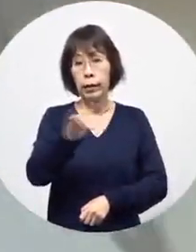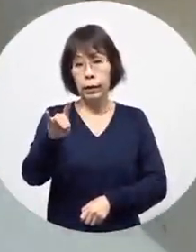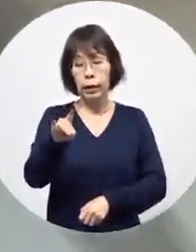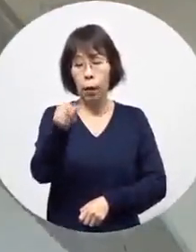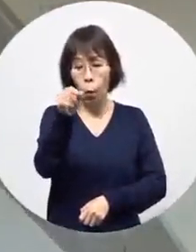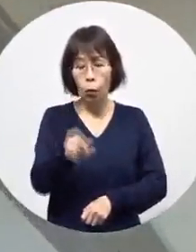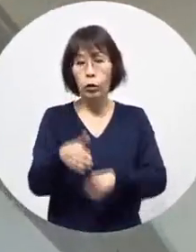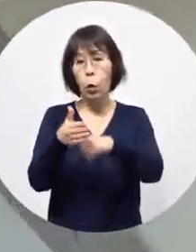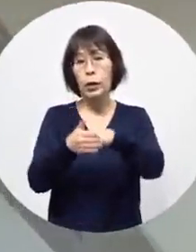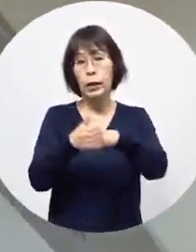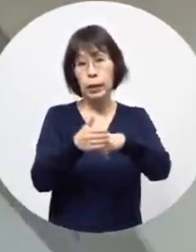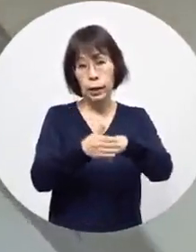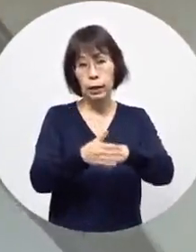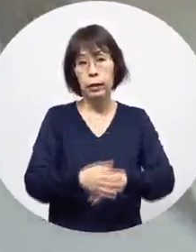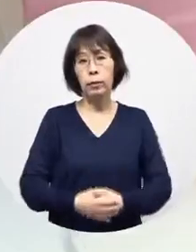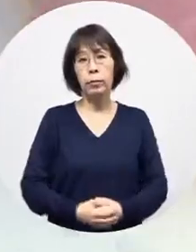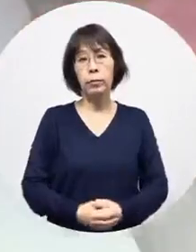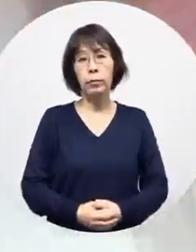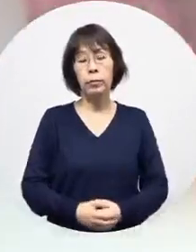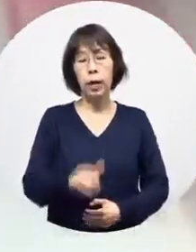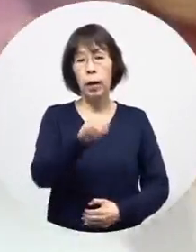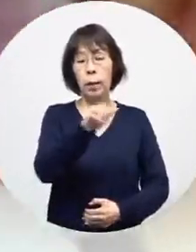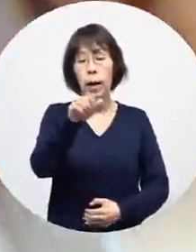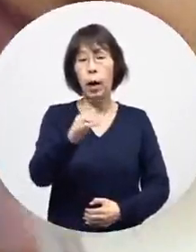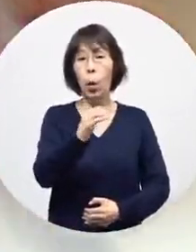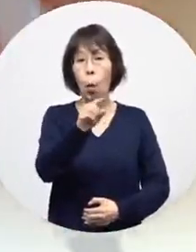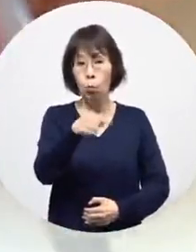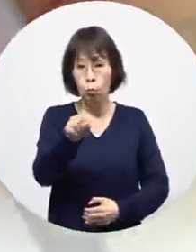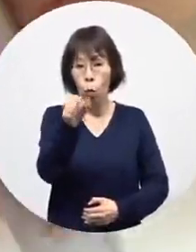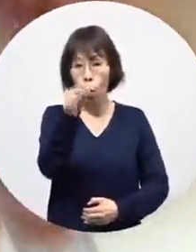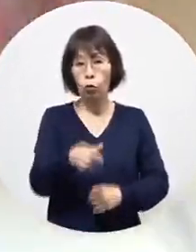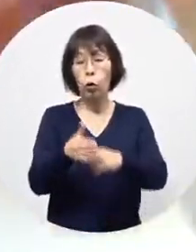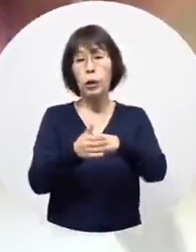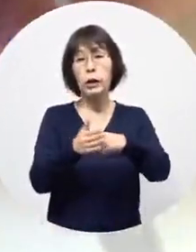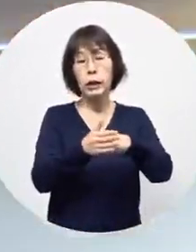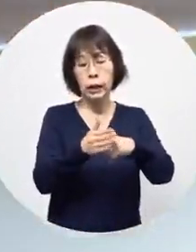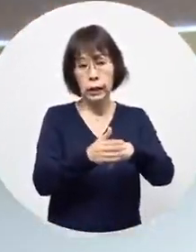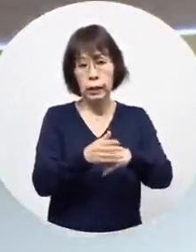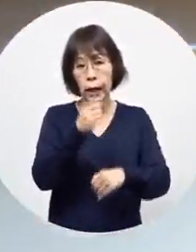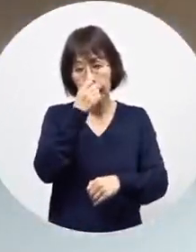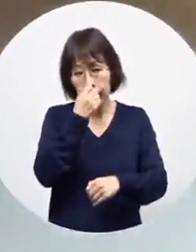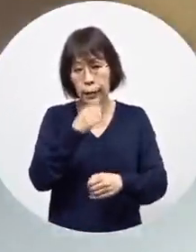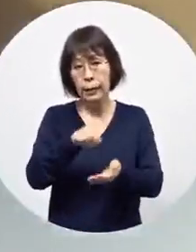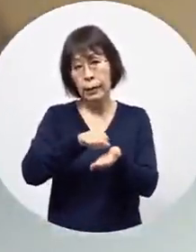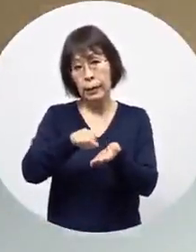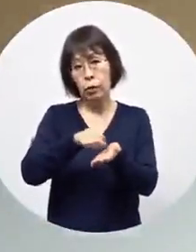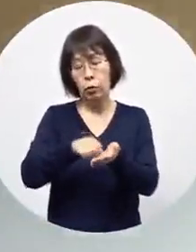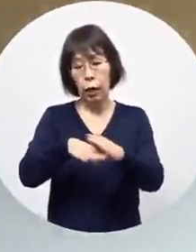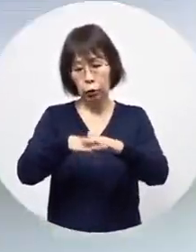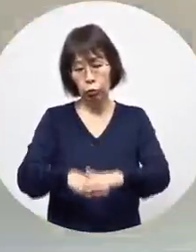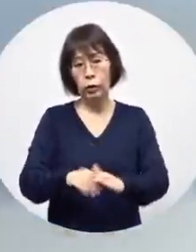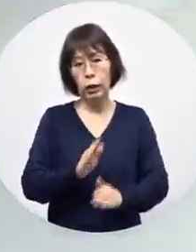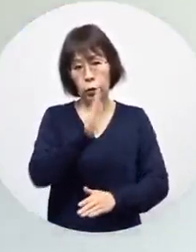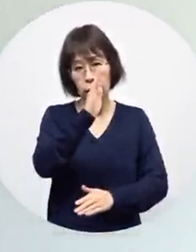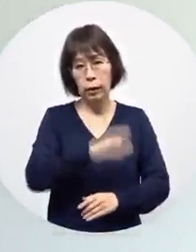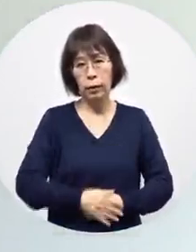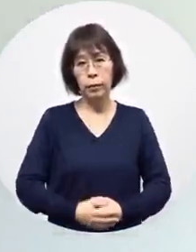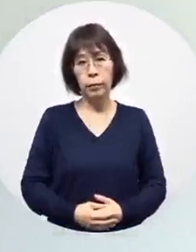。ベーコンは細切りに、ニンニクは潰しておきます。